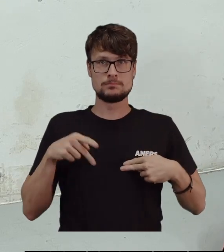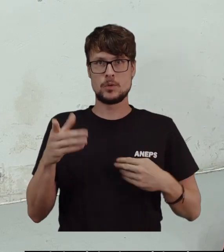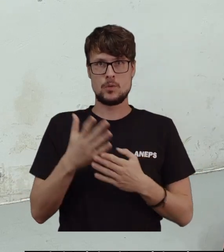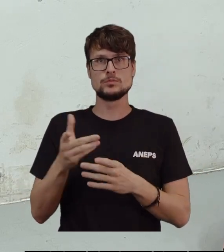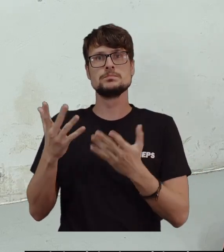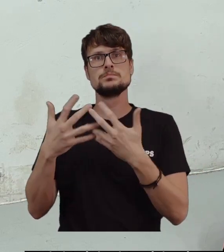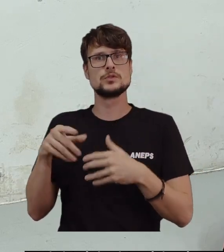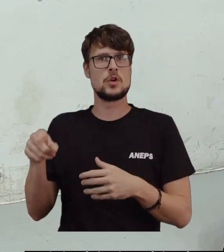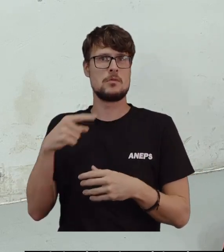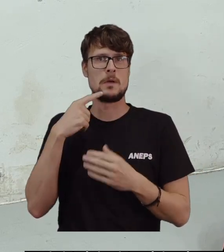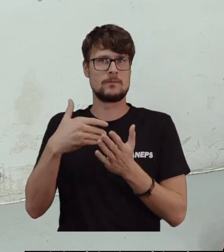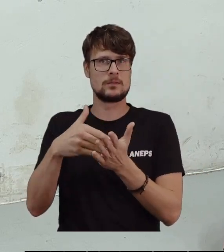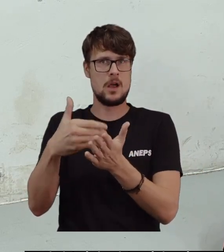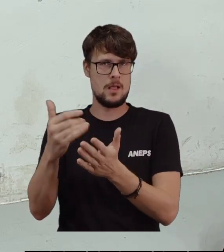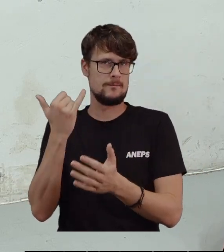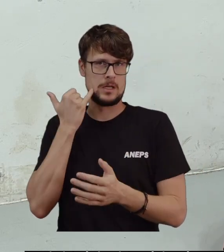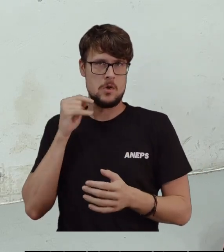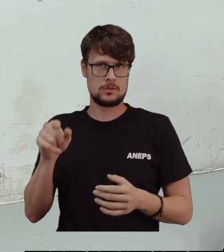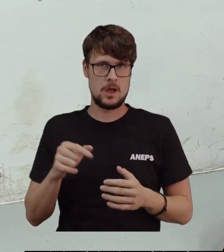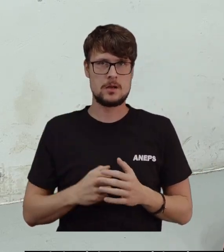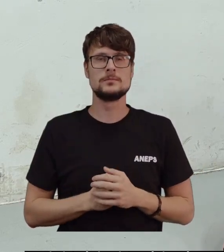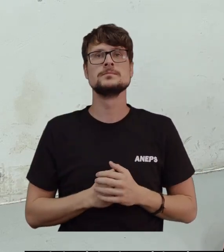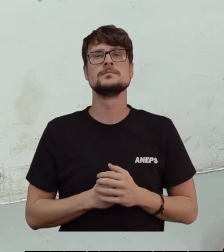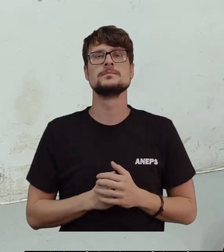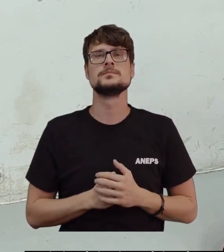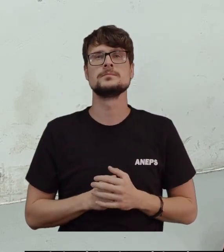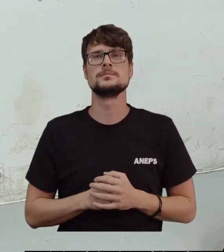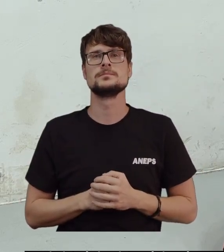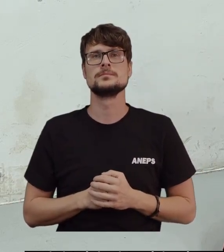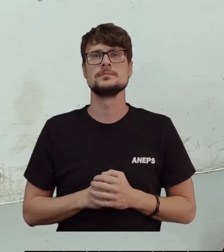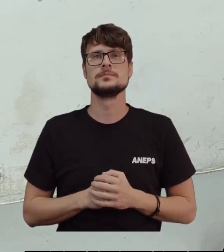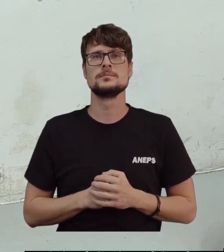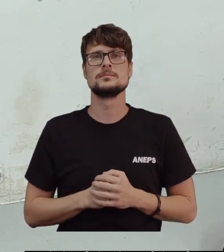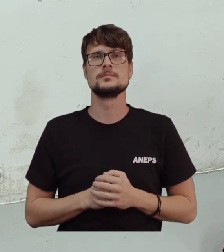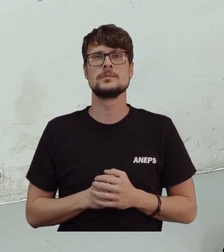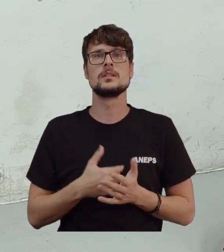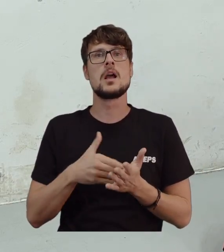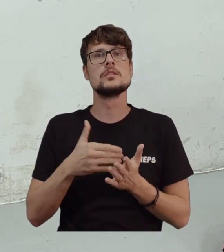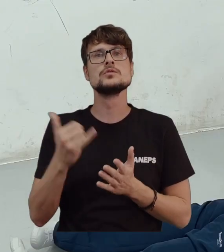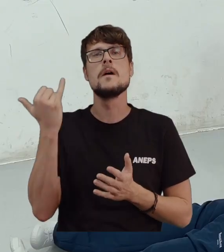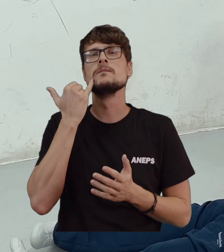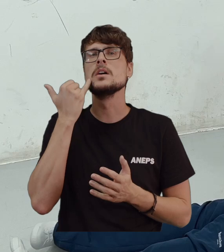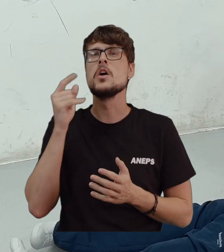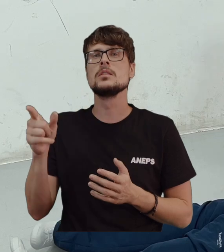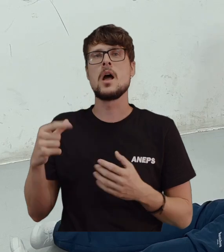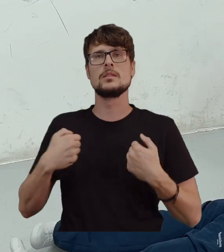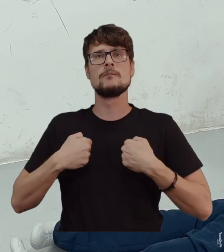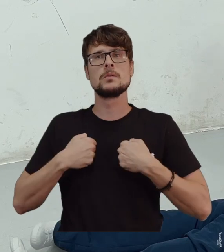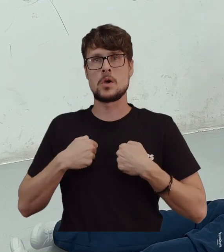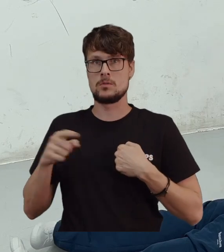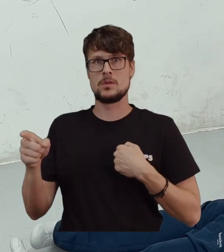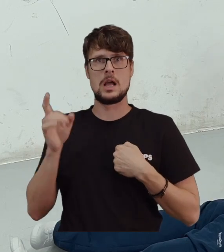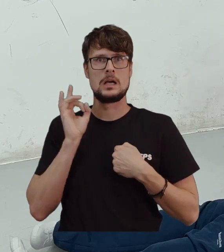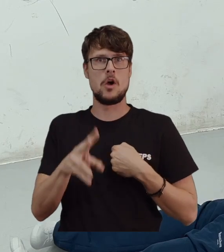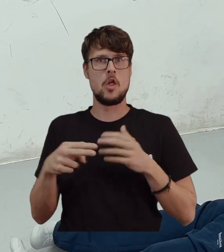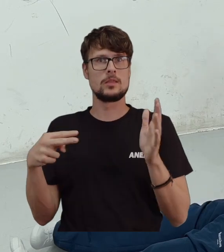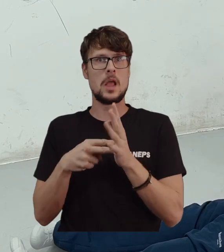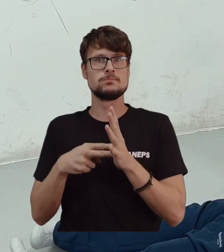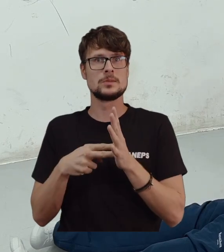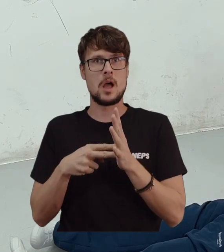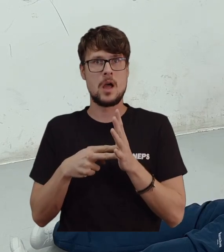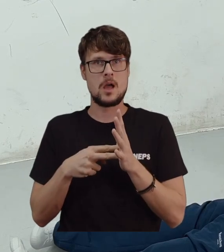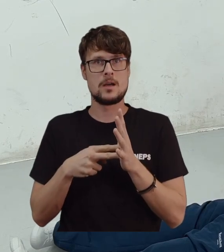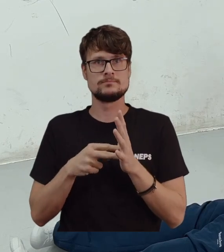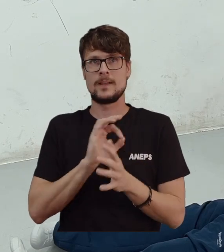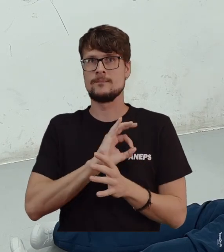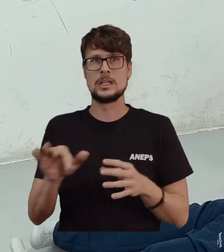sú od začiatku pripojené k prístroju a stačí ich len nalepiť. Ďalšou výhodou tohto